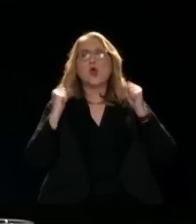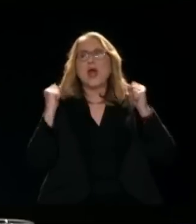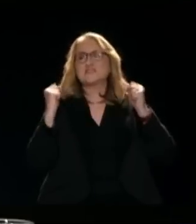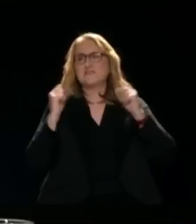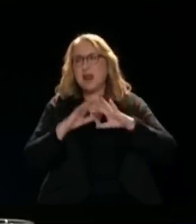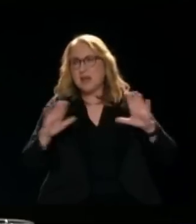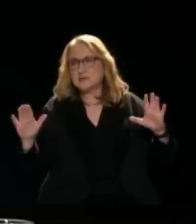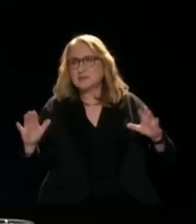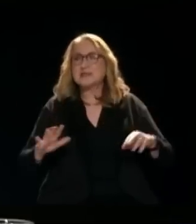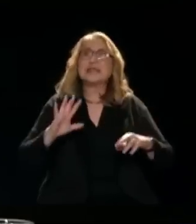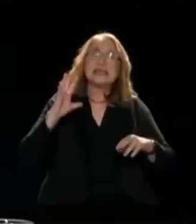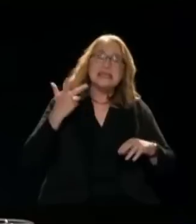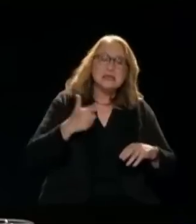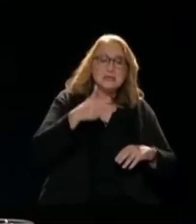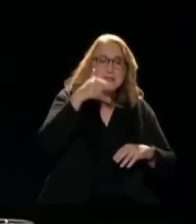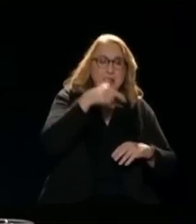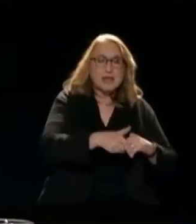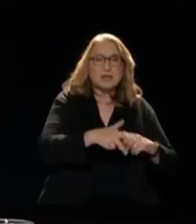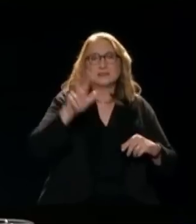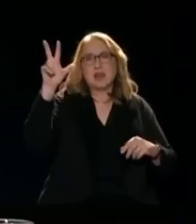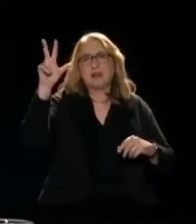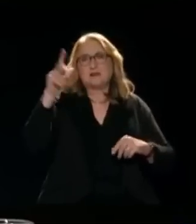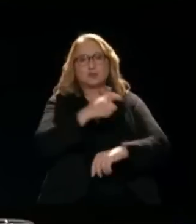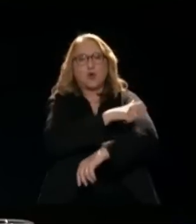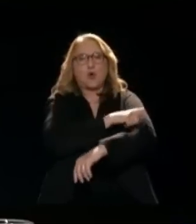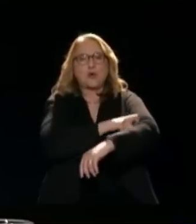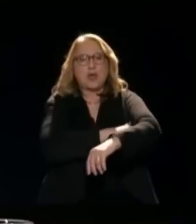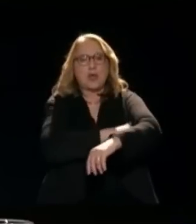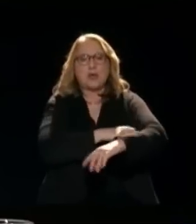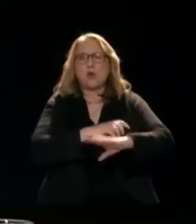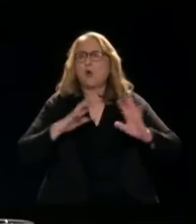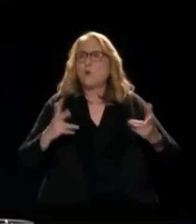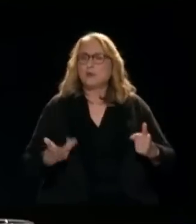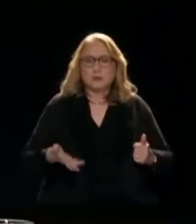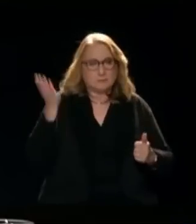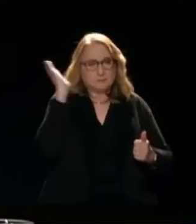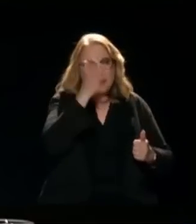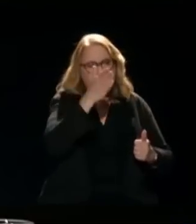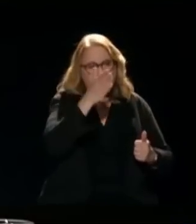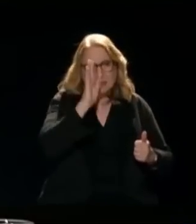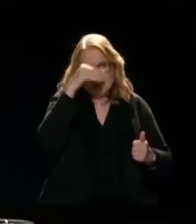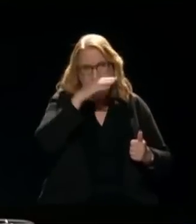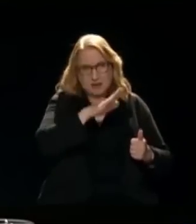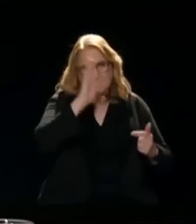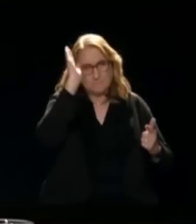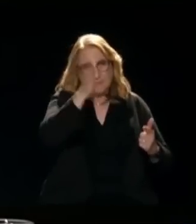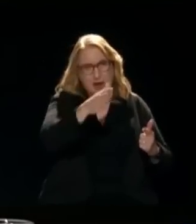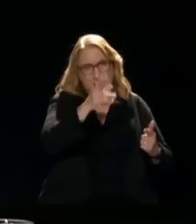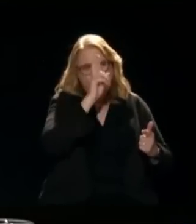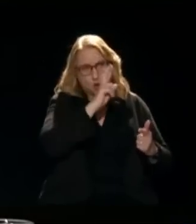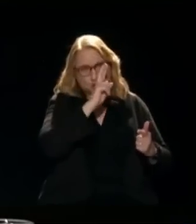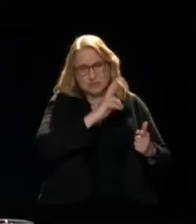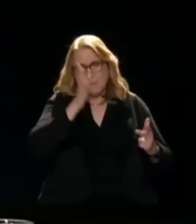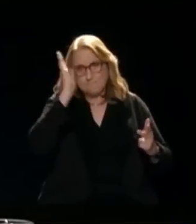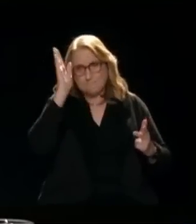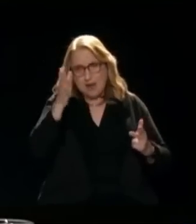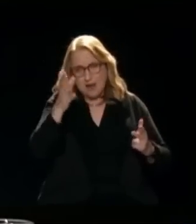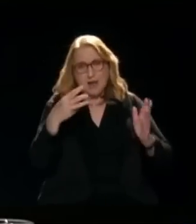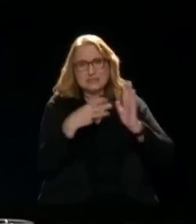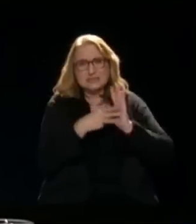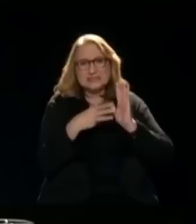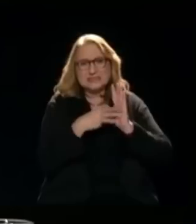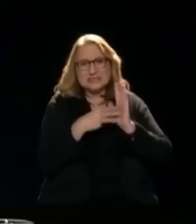Επομένως, κυρώσεις ενάντια στη Συρία, ενάντια στο Ιράν ή ενάντια στη Ρωσία ή σε οποιοδήποτε άλλο κράτος που εφαρμόζεται μονομερώς, είτε από